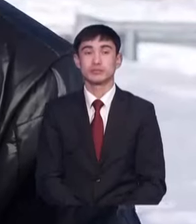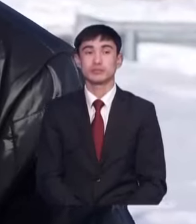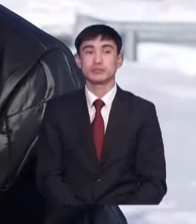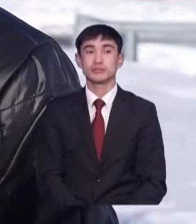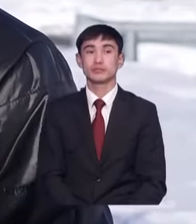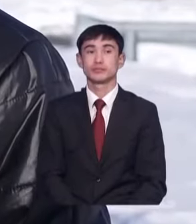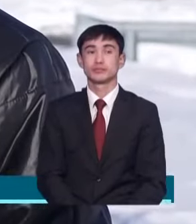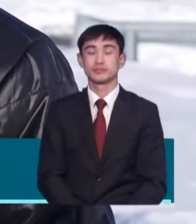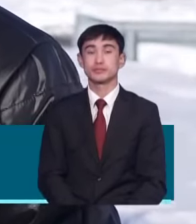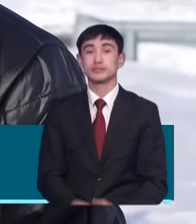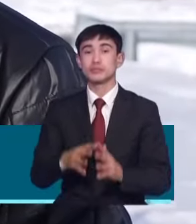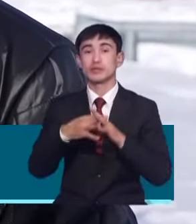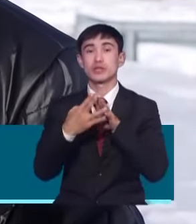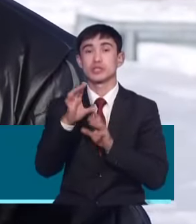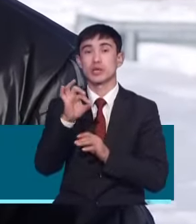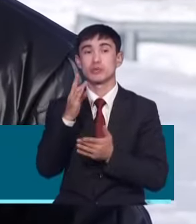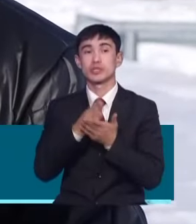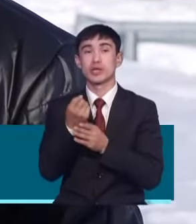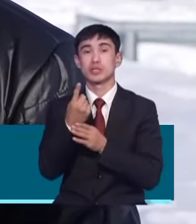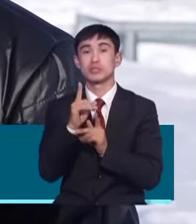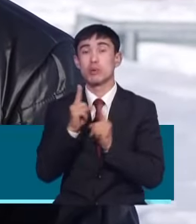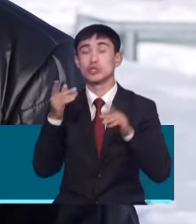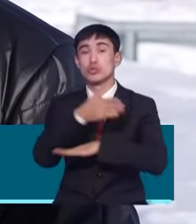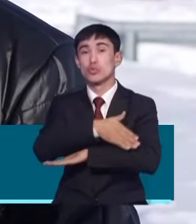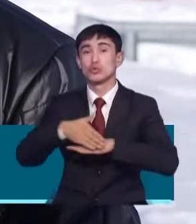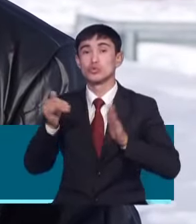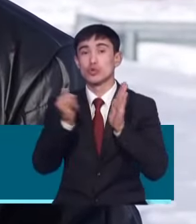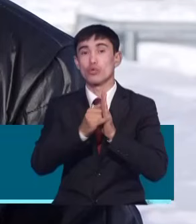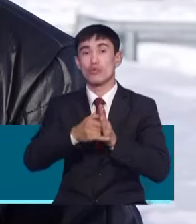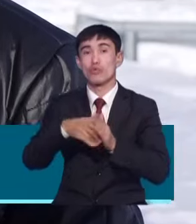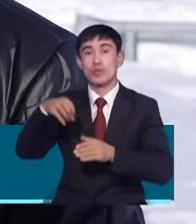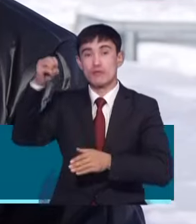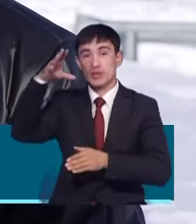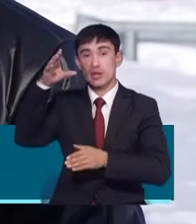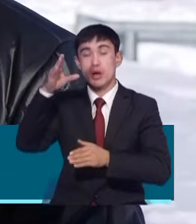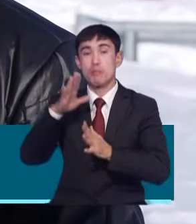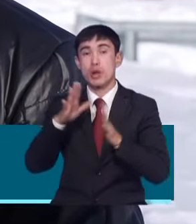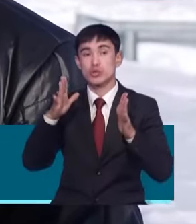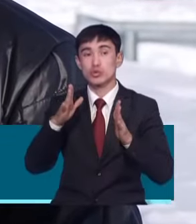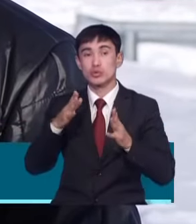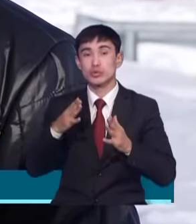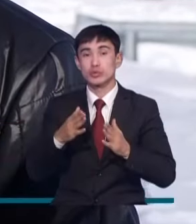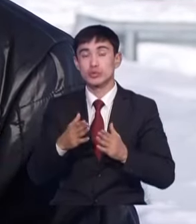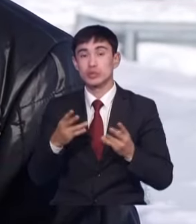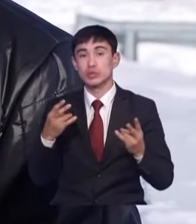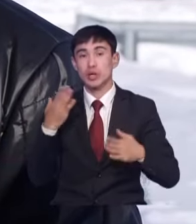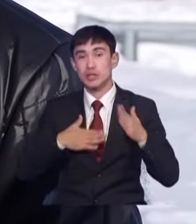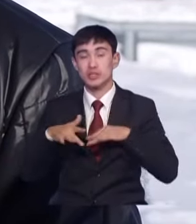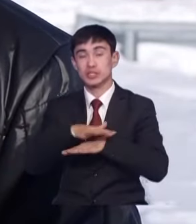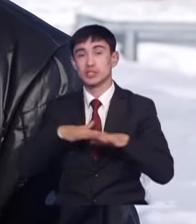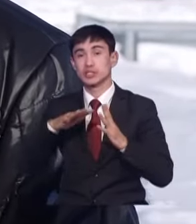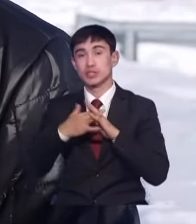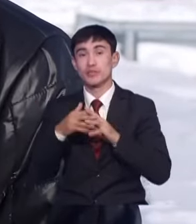году в селе Саган есть 11 больших улиц установка уличных фонарей стала большим подспорьем для сельчан ведь теперь видно каждую